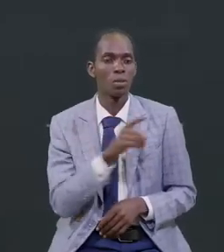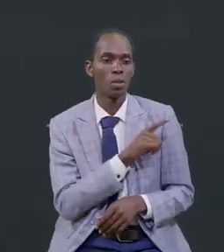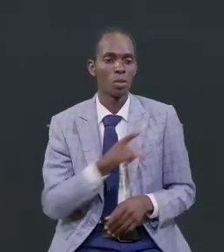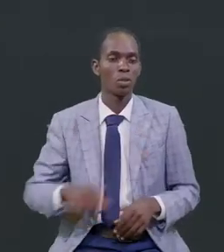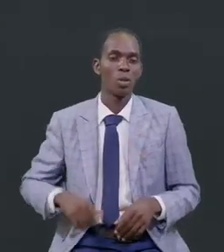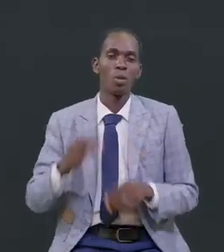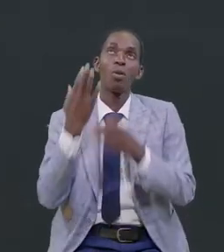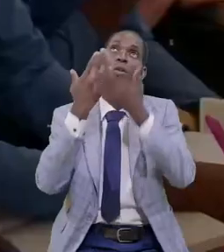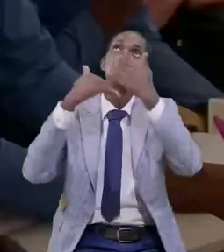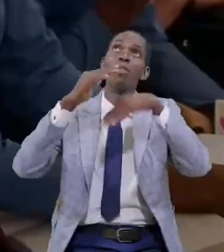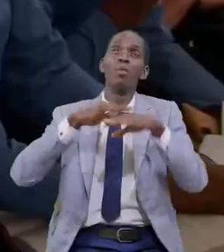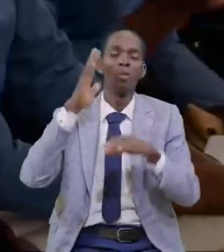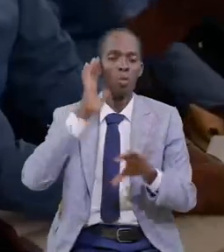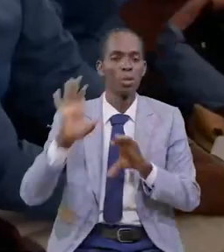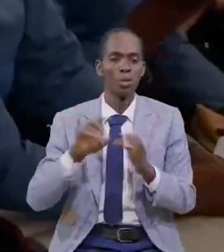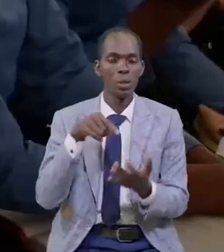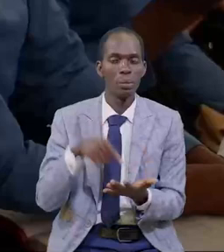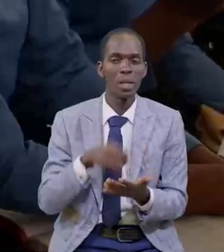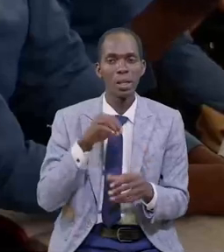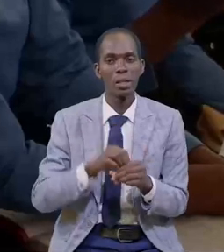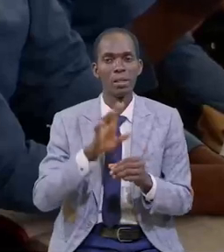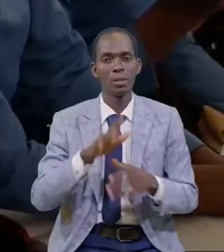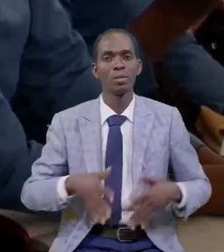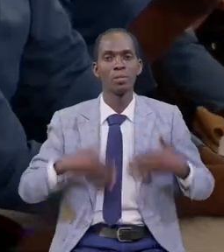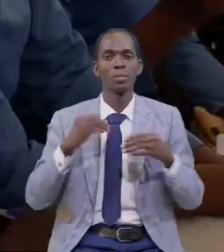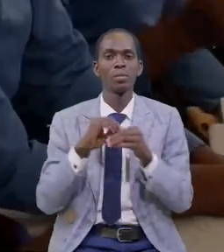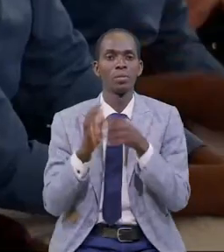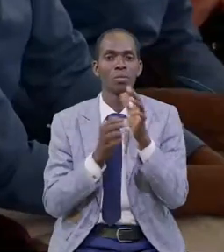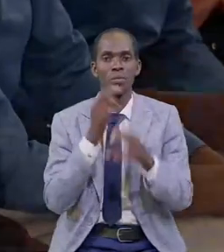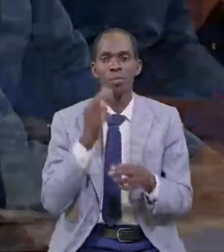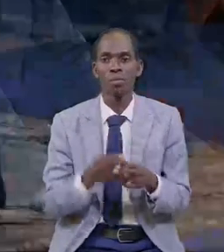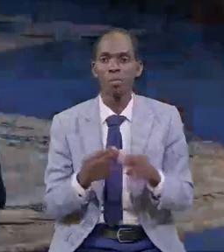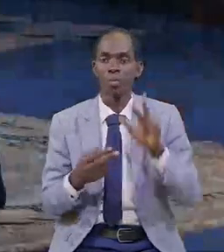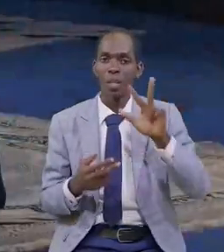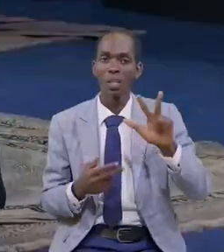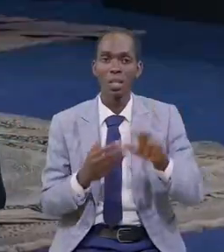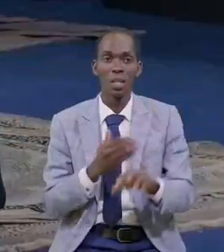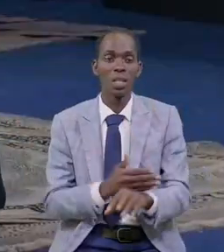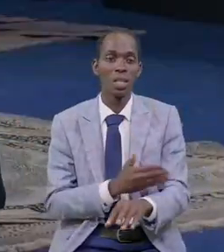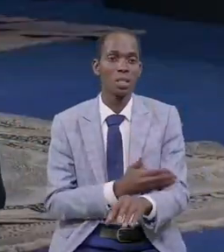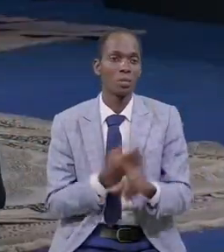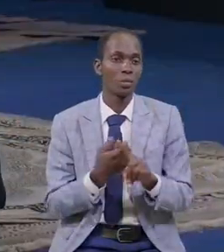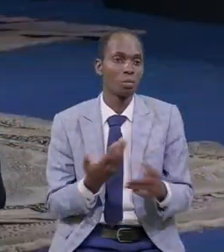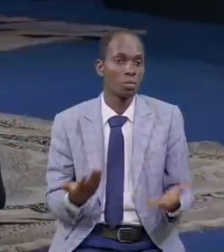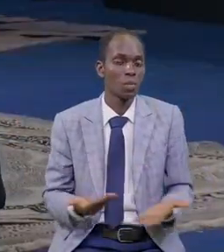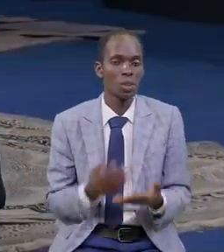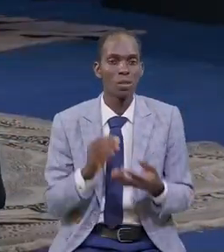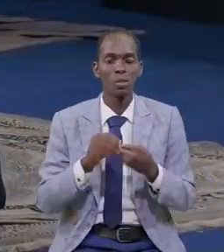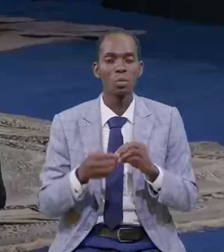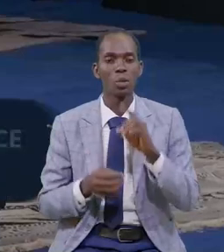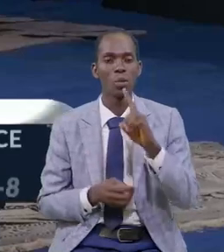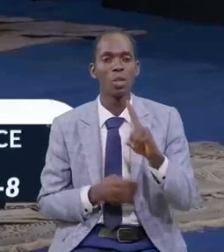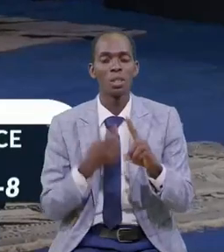Zè de l'Éternel des amâées dans votre vie amen nous allons voir tris section ici